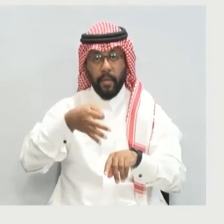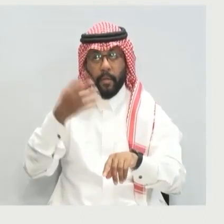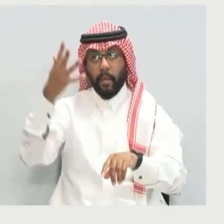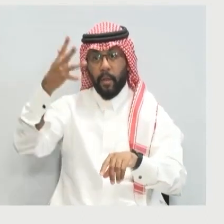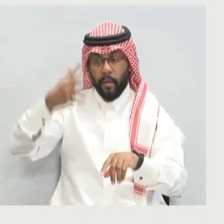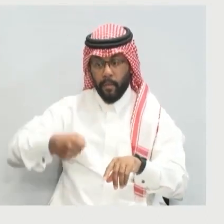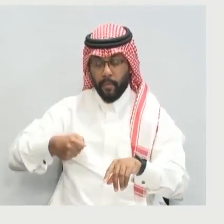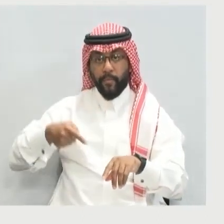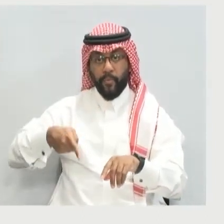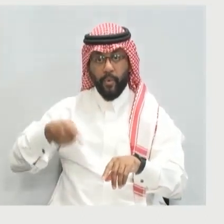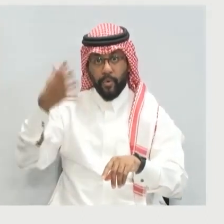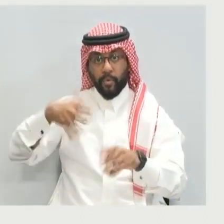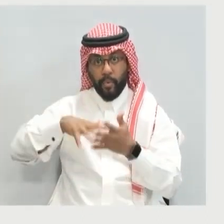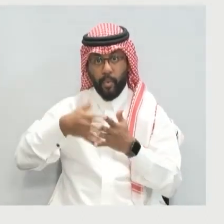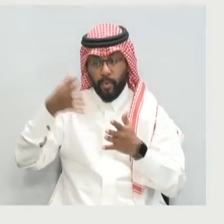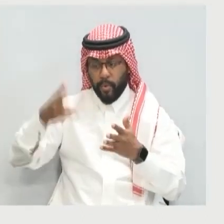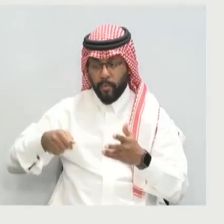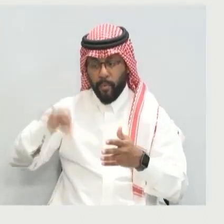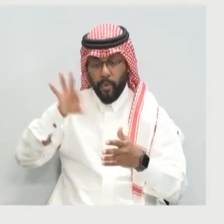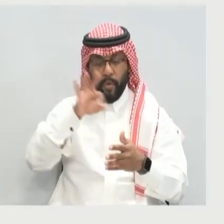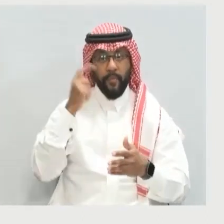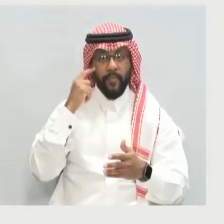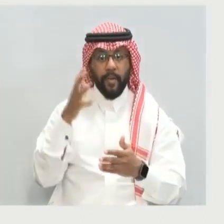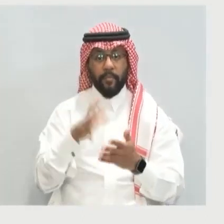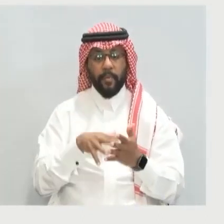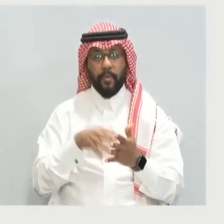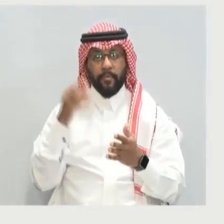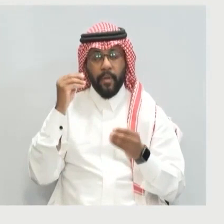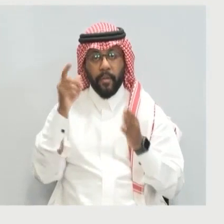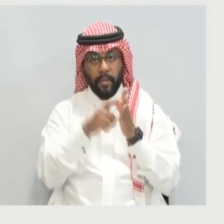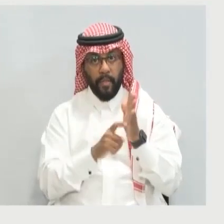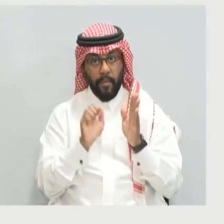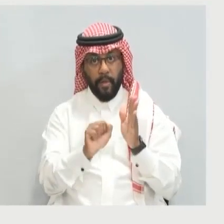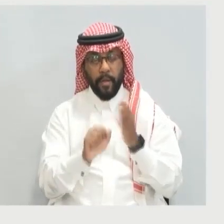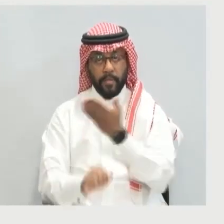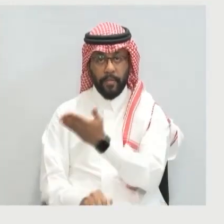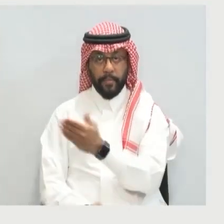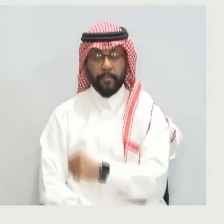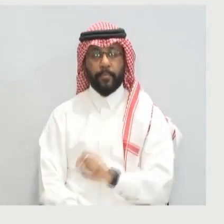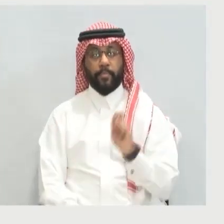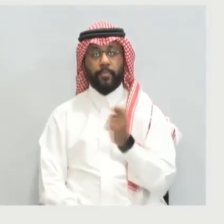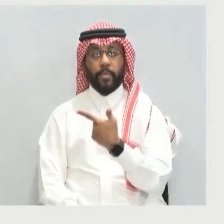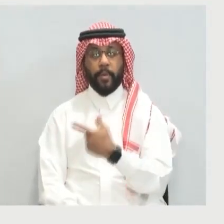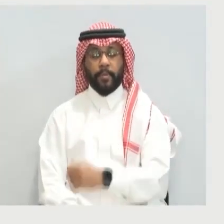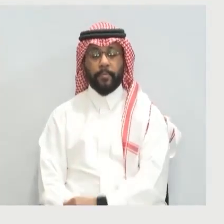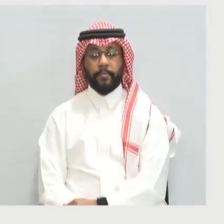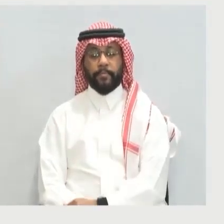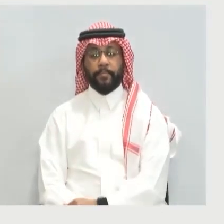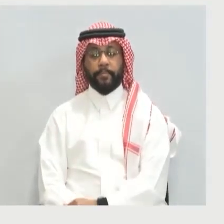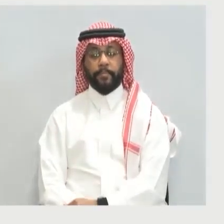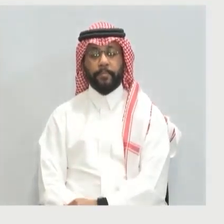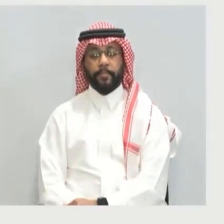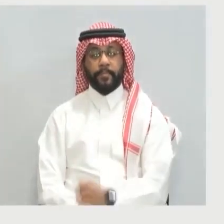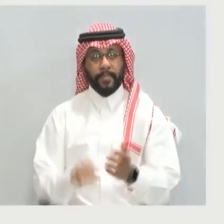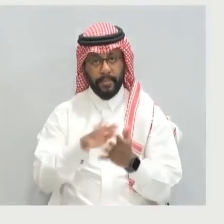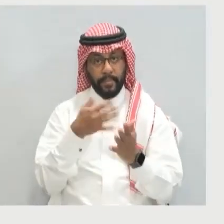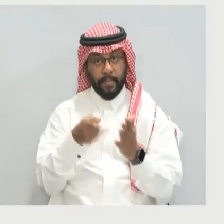الزمنيه ثم بعد ذلك عبر عن سرعه التفاعل في كل فتره بقيمه موجبه وايضا بالوحدات مول لكل لتر في الثانيه وهذا هو